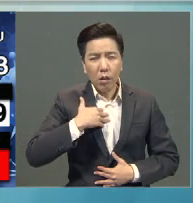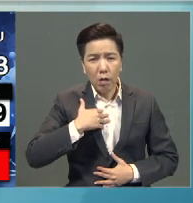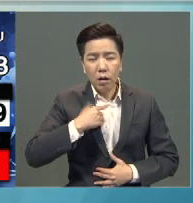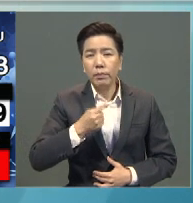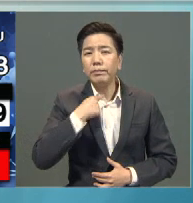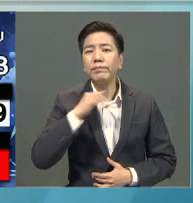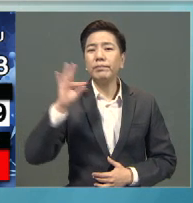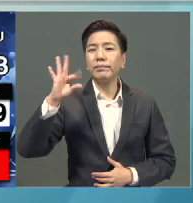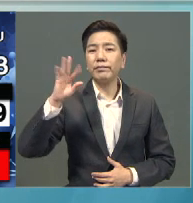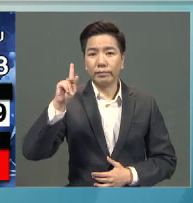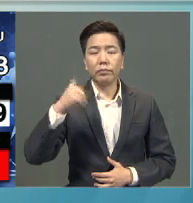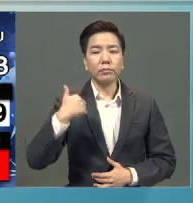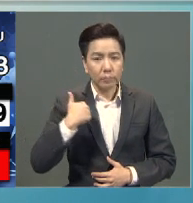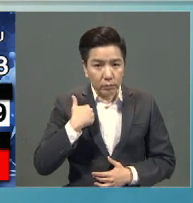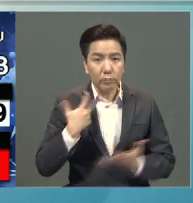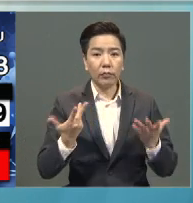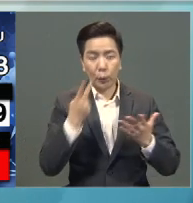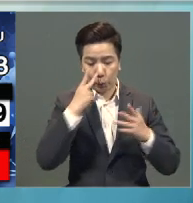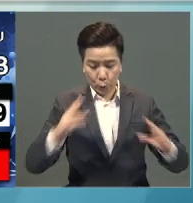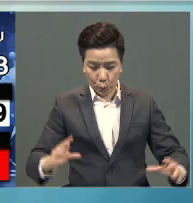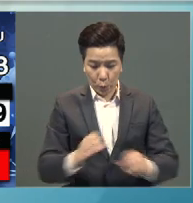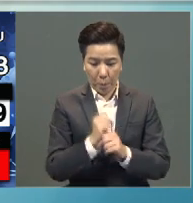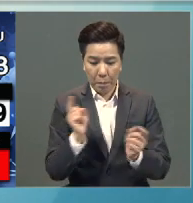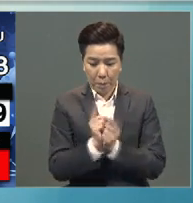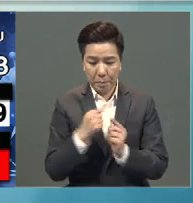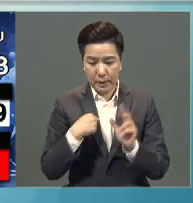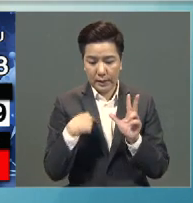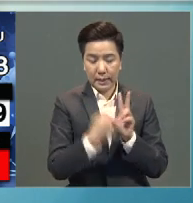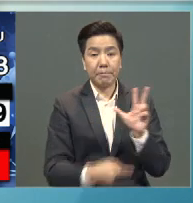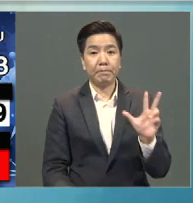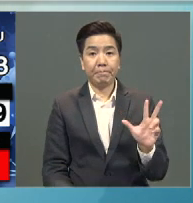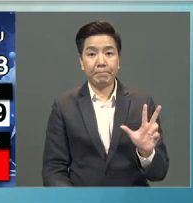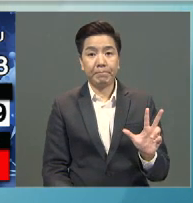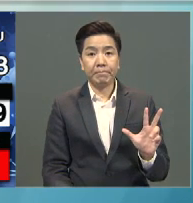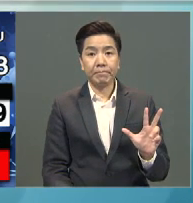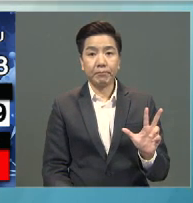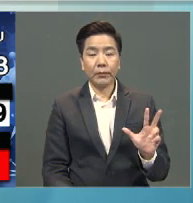เนี่ยนะครับก็พบว่ามีเชื้อนะครับแล้วก็มีอาการการไข้ไอเสมหะด้วยนะครับอะไรที่3นั้นสรุปแล้ววันนี้ก็พบว่ามี 3